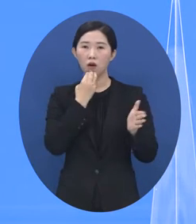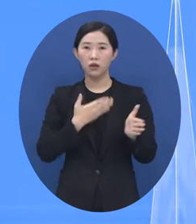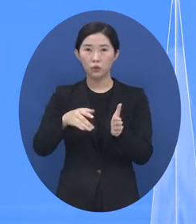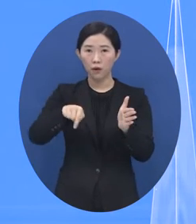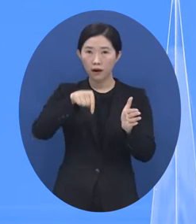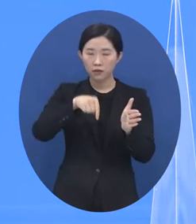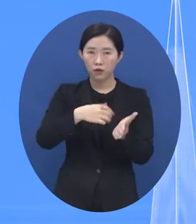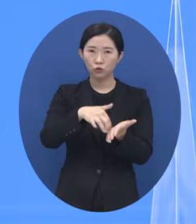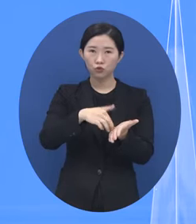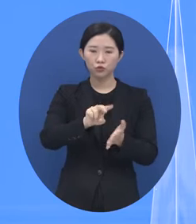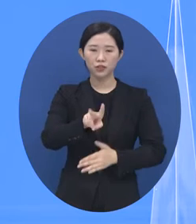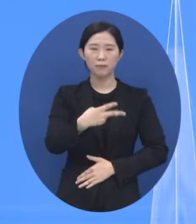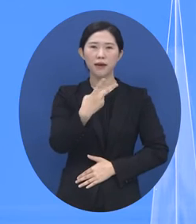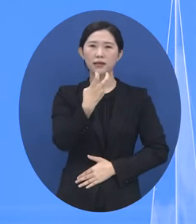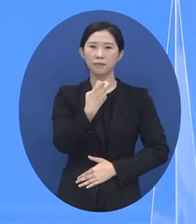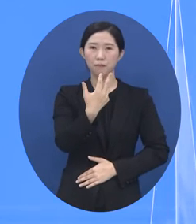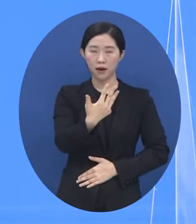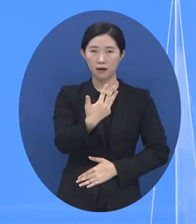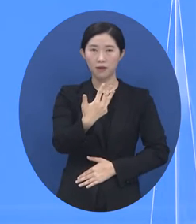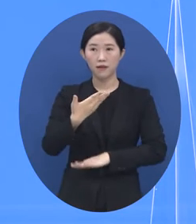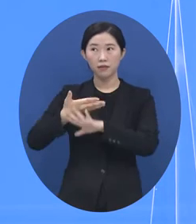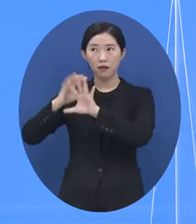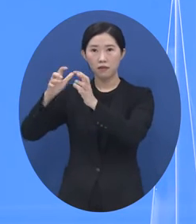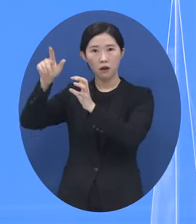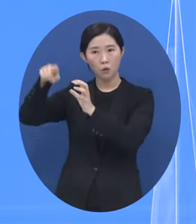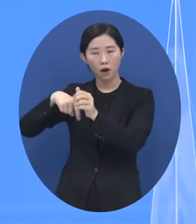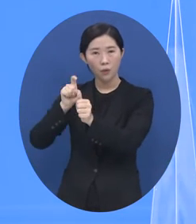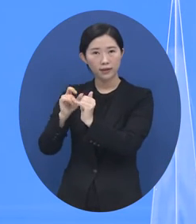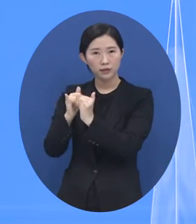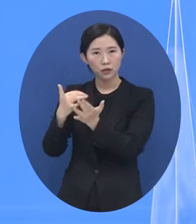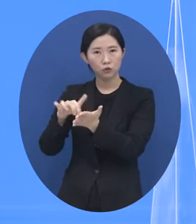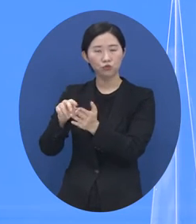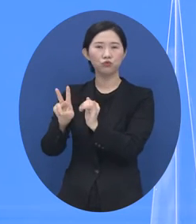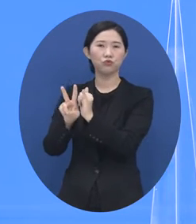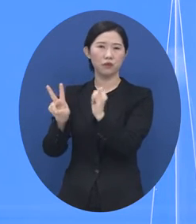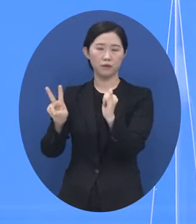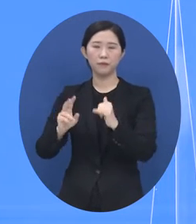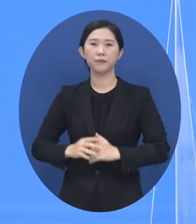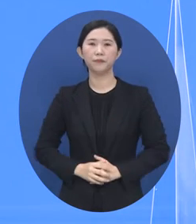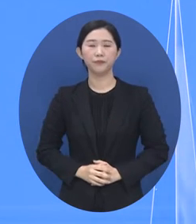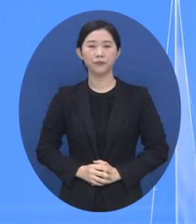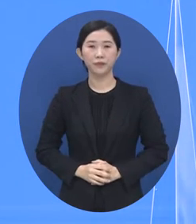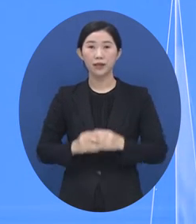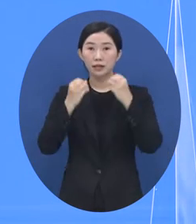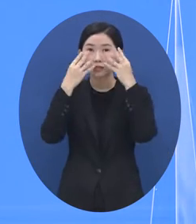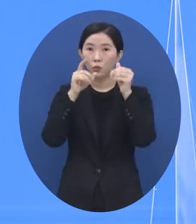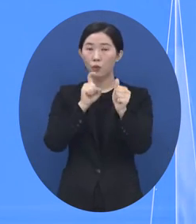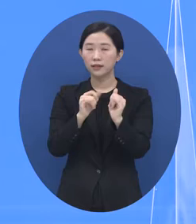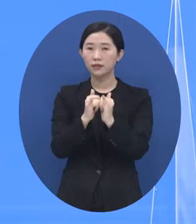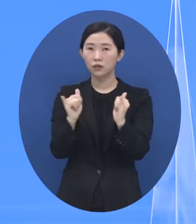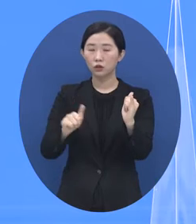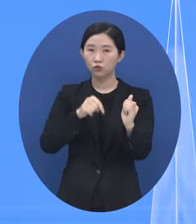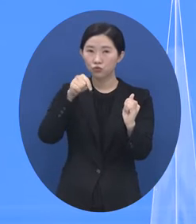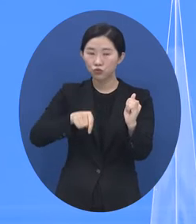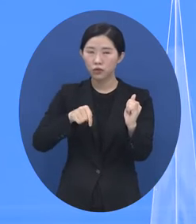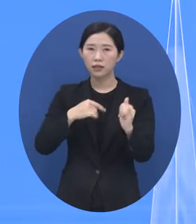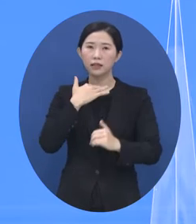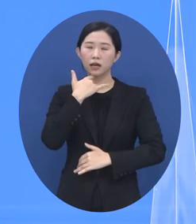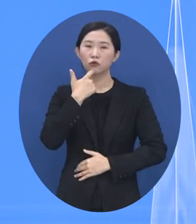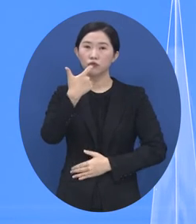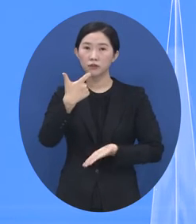발생이 228명이며 해외 유입이 2명입니다. 신규 확진자 중 60세 이상